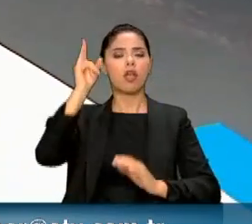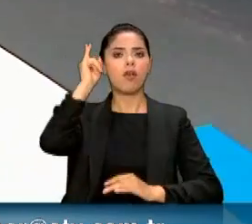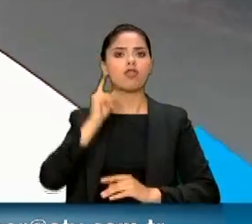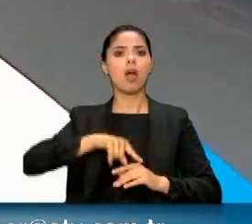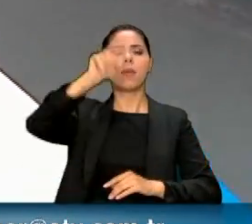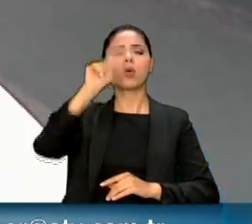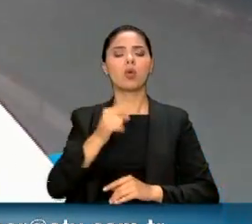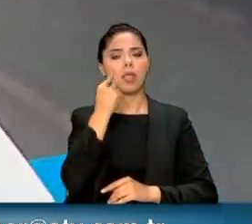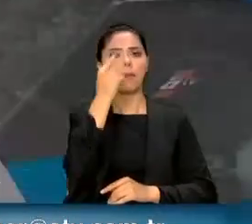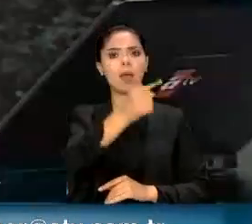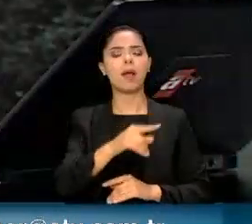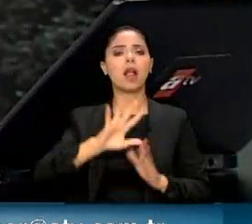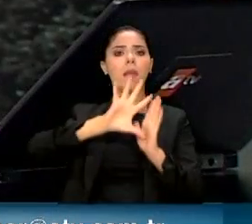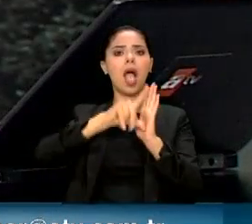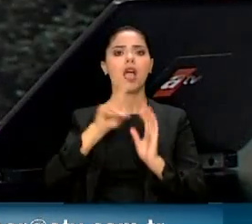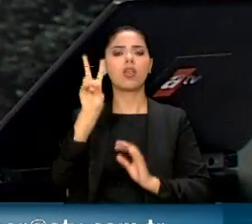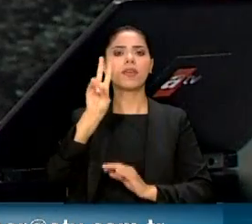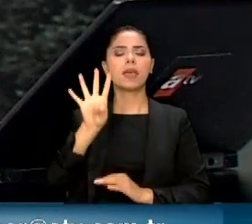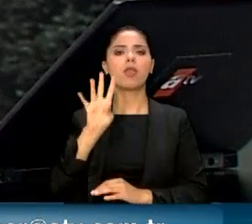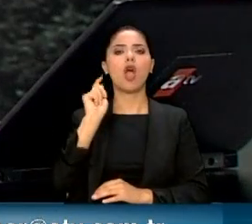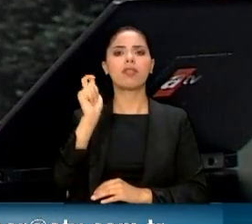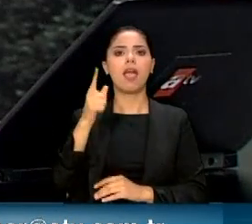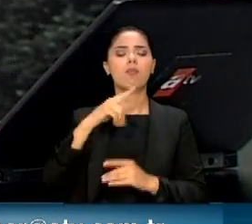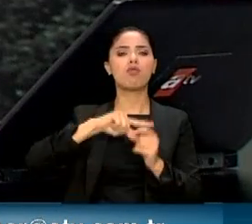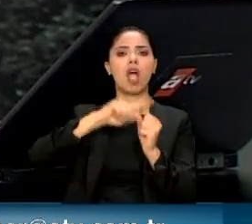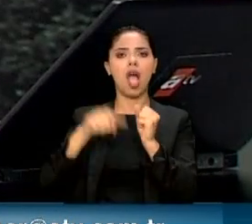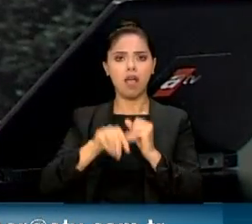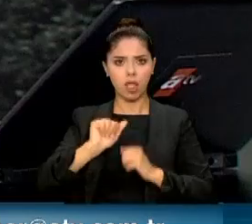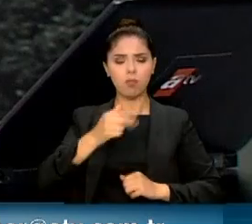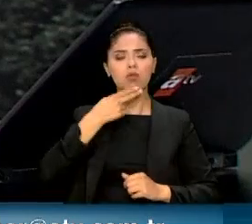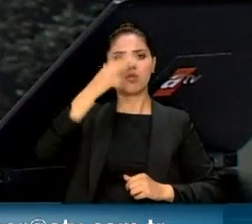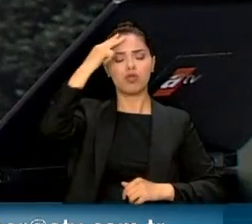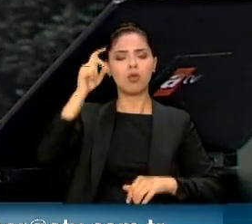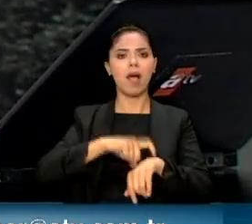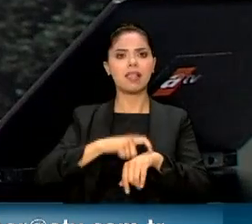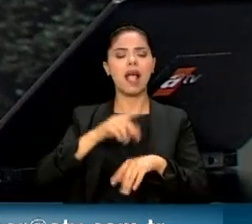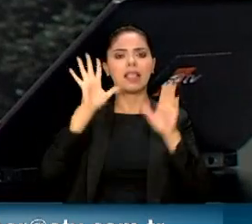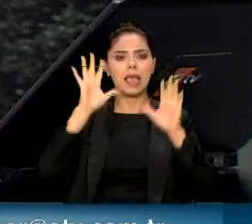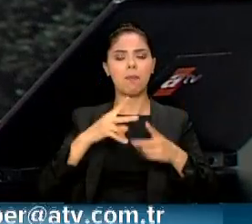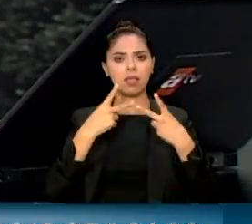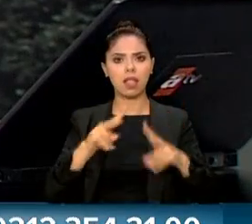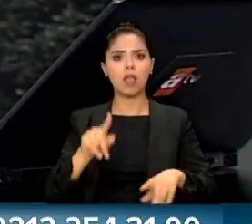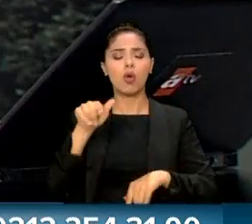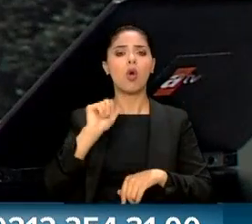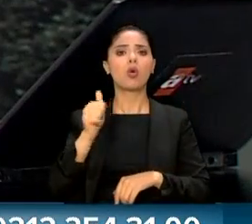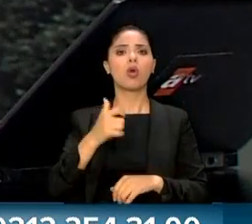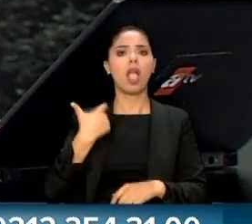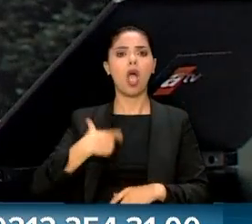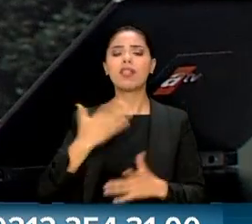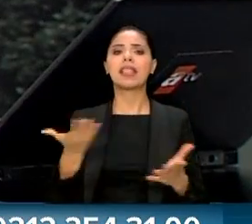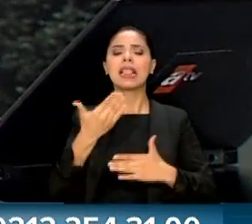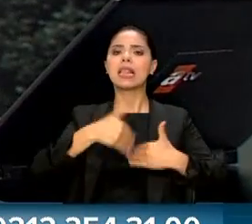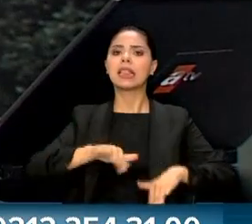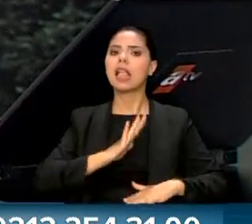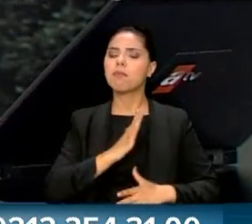cami gündemiyle devam edelim. Ayasofya 24 Temmuz'da yani haftaya bugün cuma vakti ibadete açılacak. O güne özel hangi